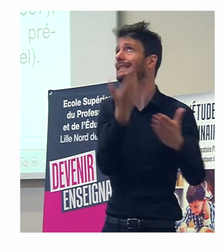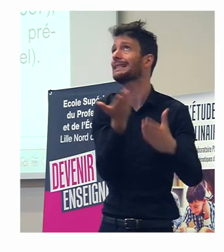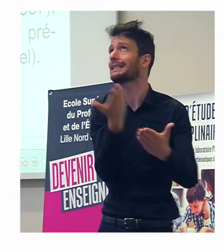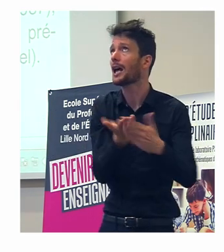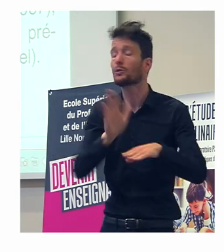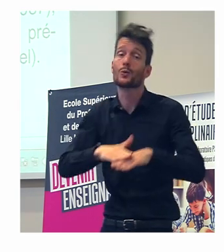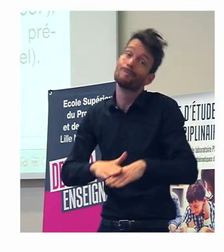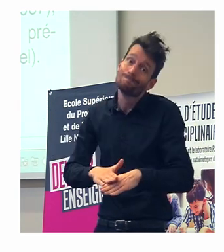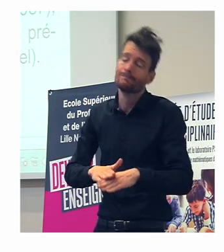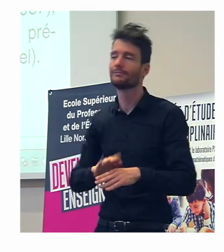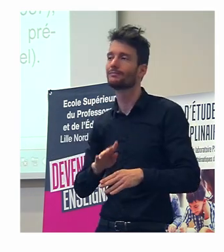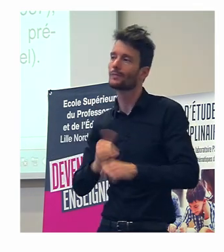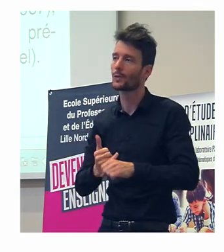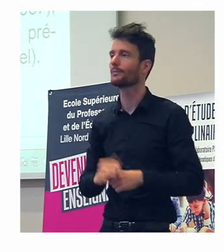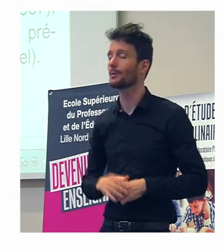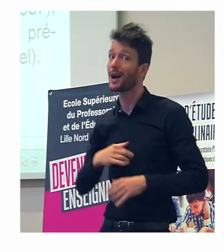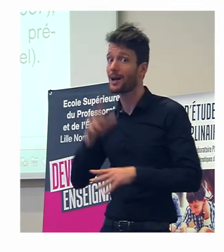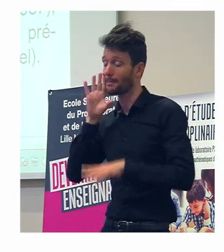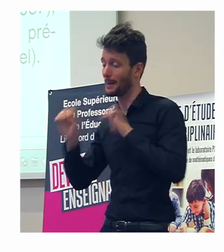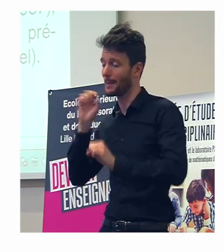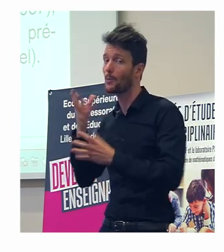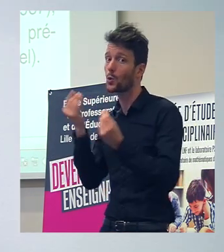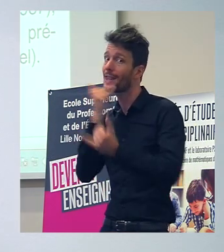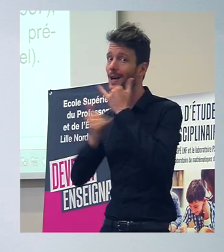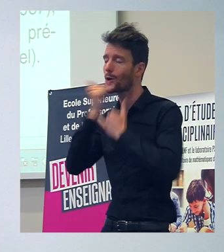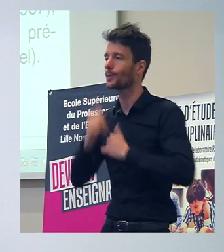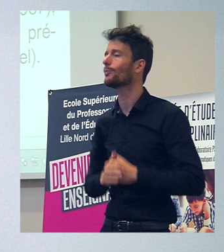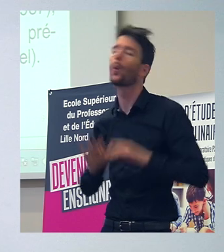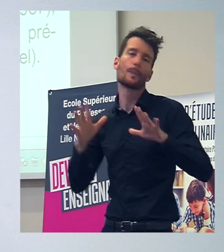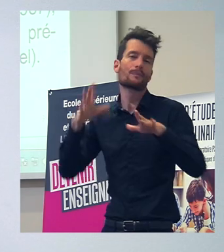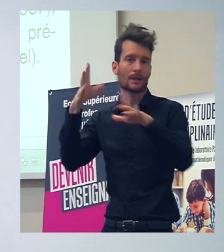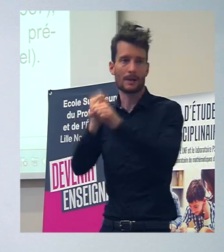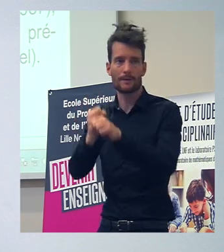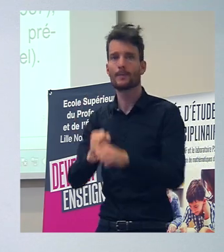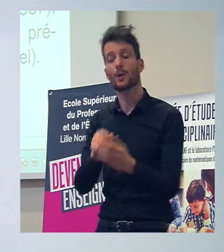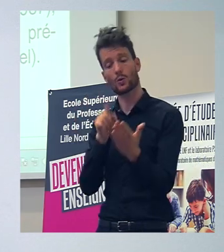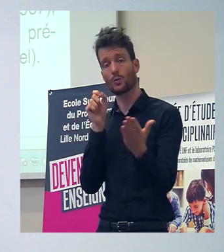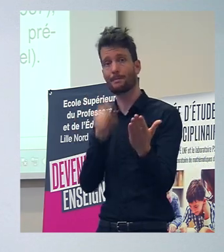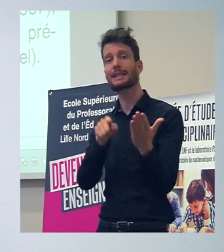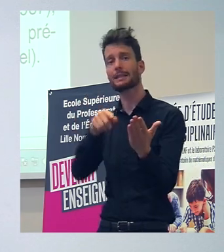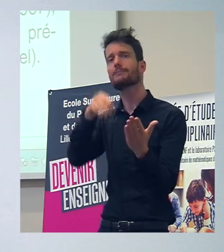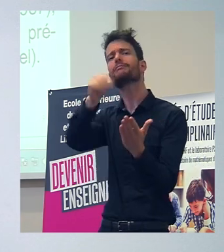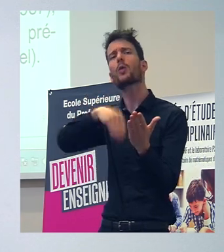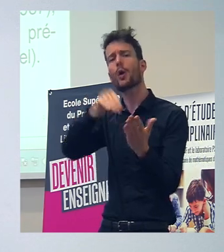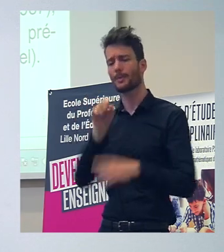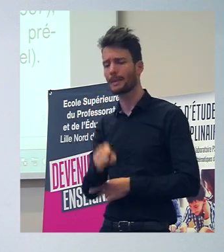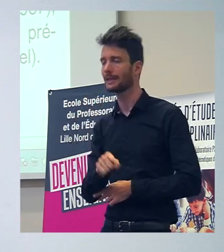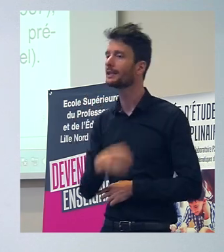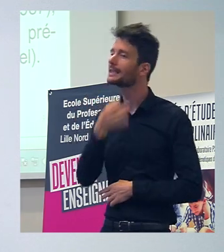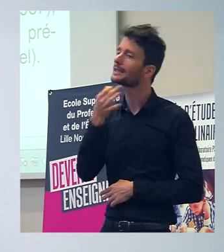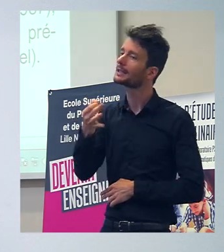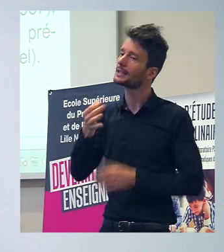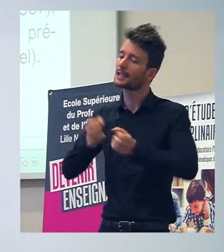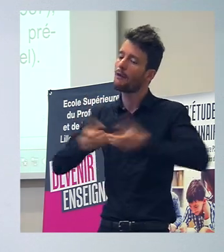Mais on peut dire que, grosso modo, même si Kuhlberg part d'une théorie du développement du